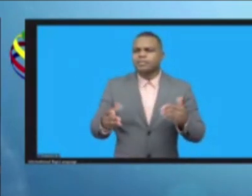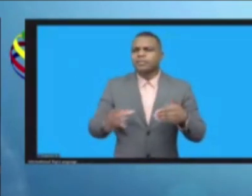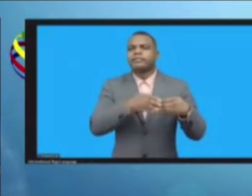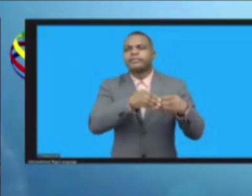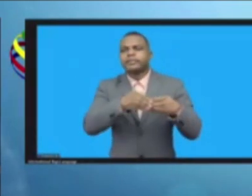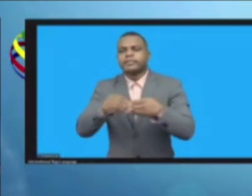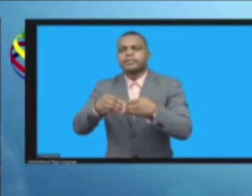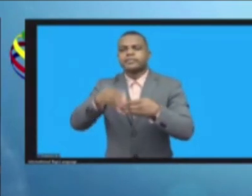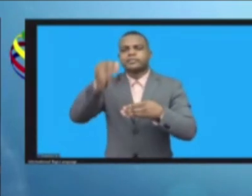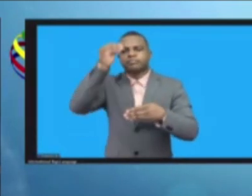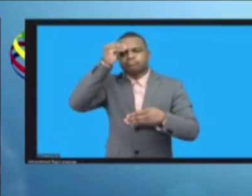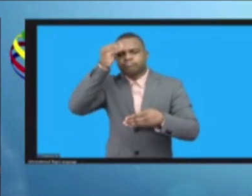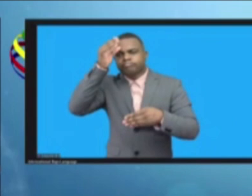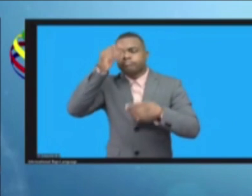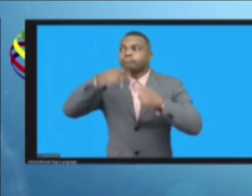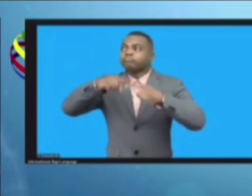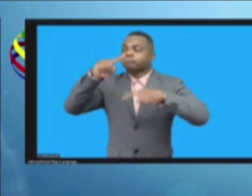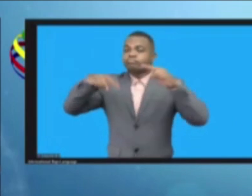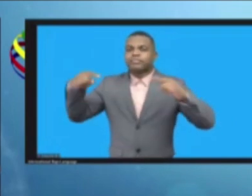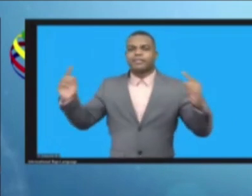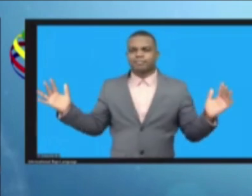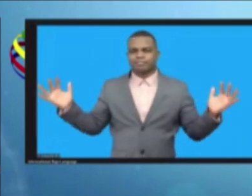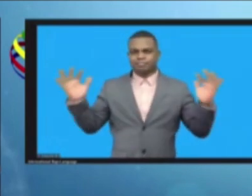экспертом, представителем правительства,